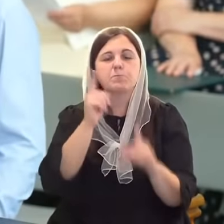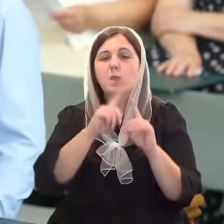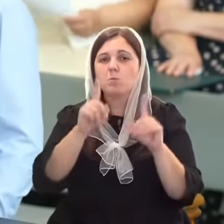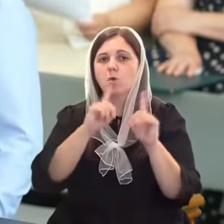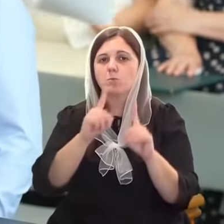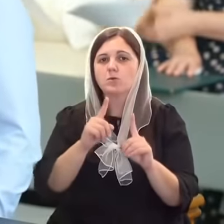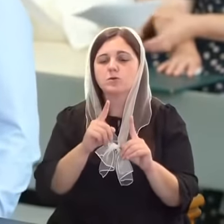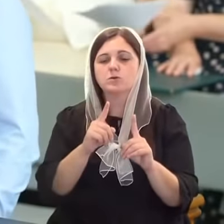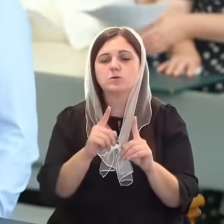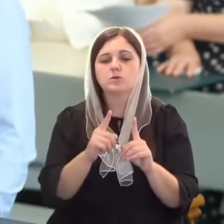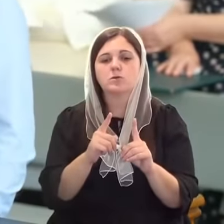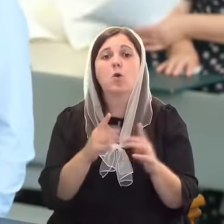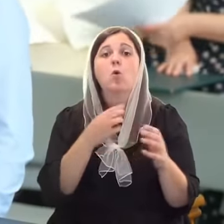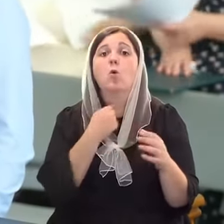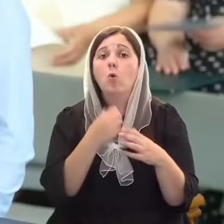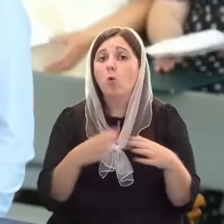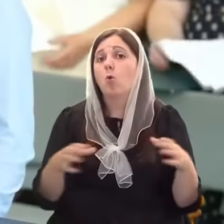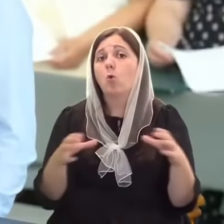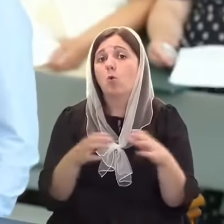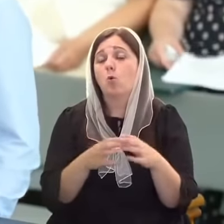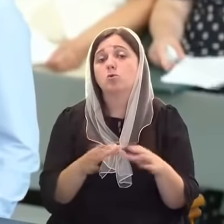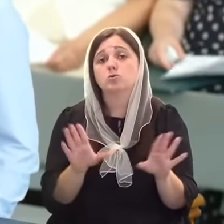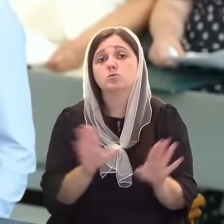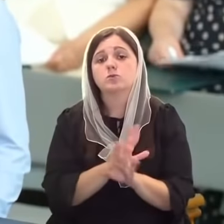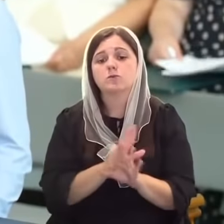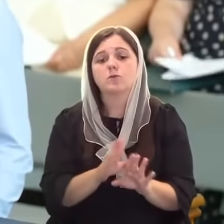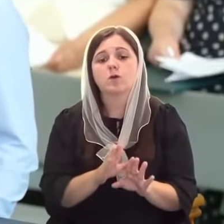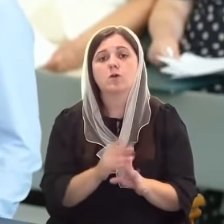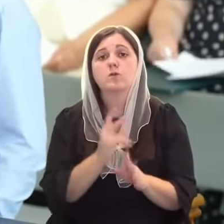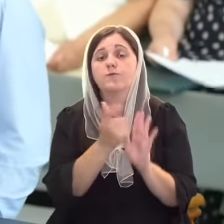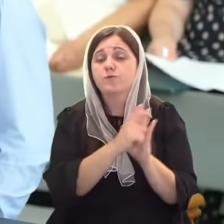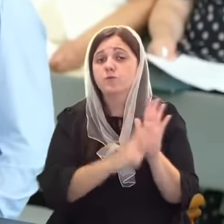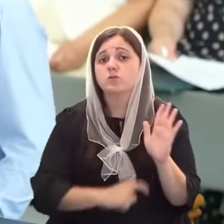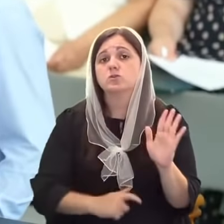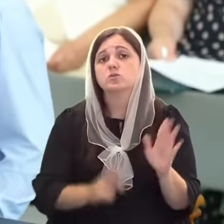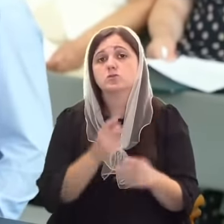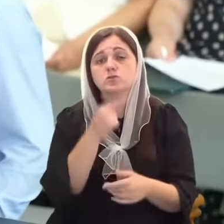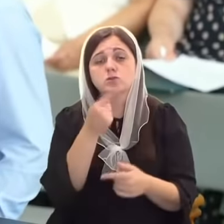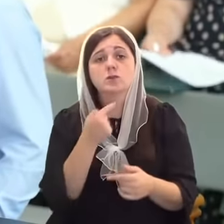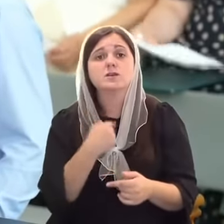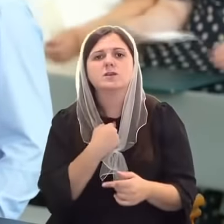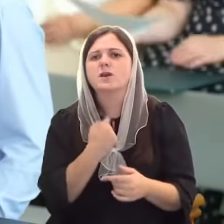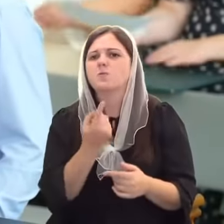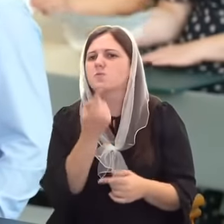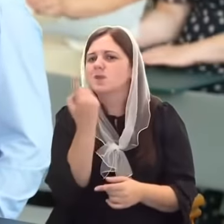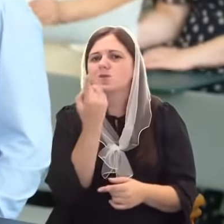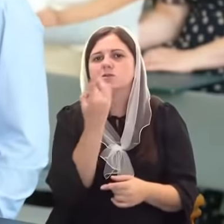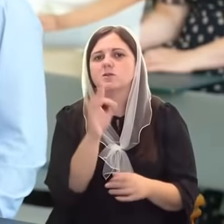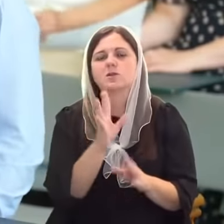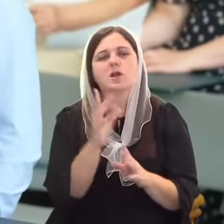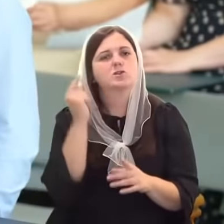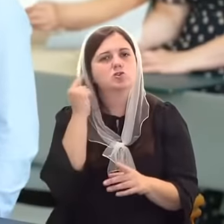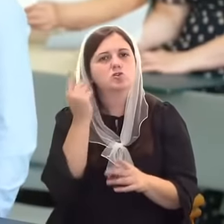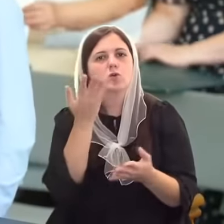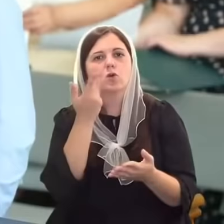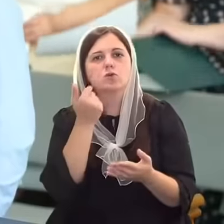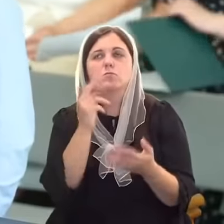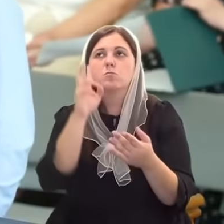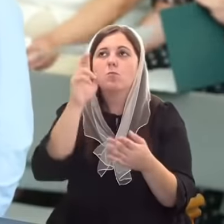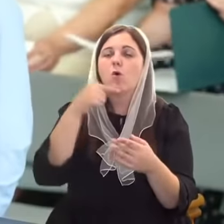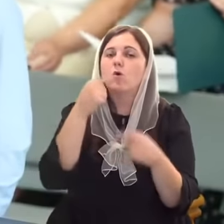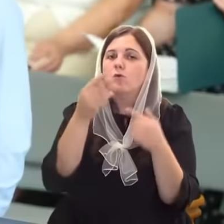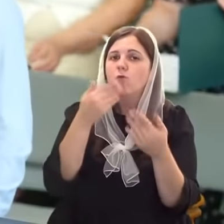голос Божий, когда пел хор, или кто-то рассказывал стихотворение. Я не раз слышал, когда Бог говорит со мной